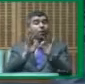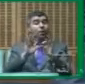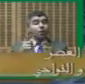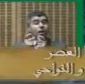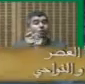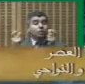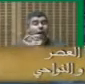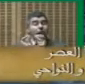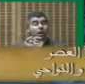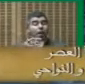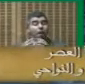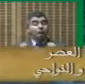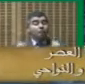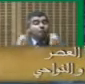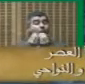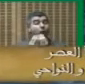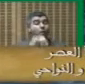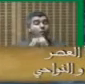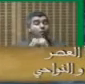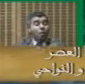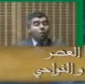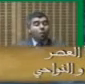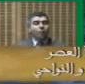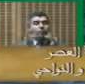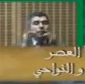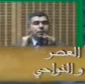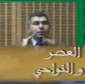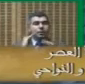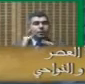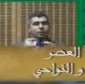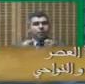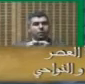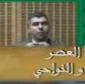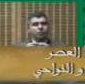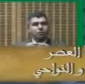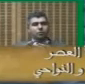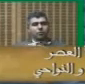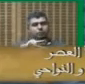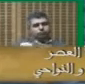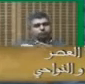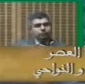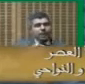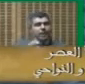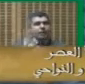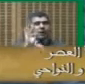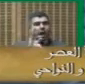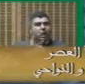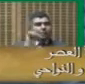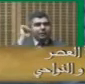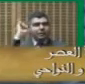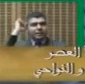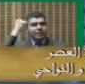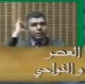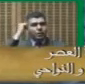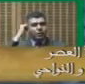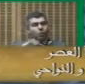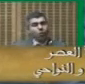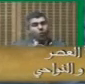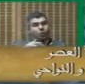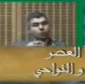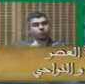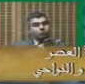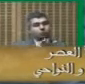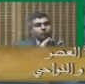للقطاع الخاص، وإيجاد صيغة جديدة تنبني على فكرة التكوين من أجل الإدماج